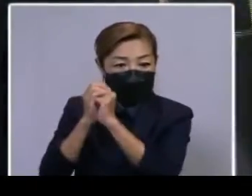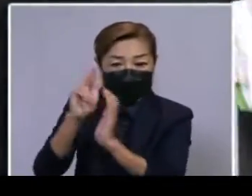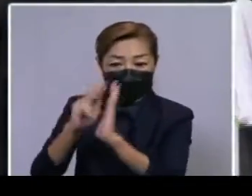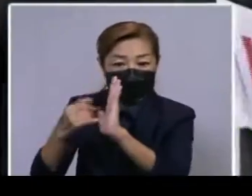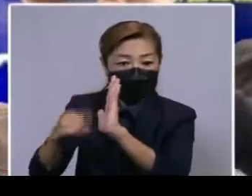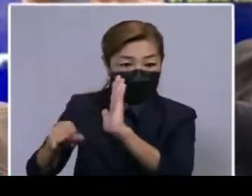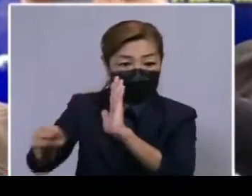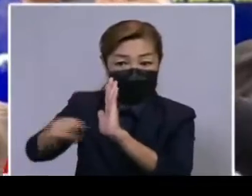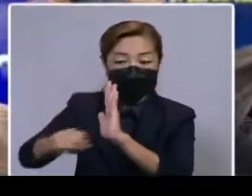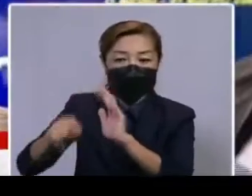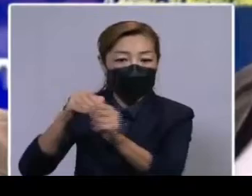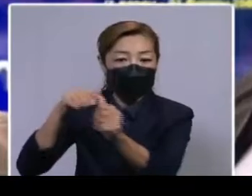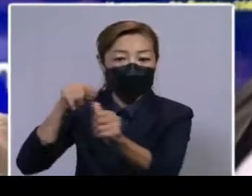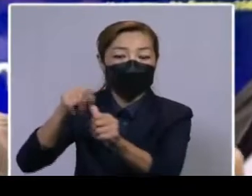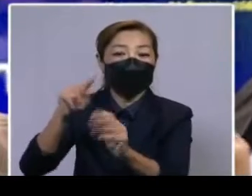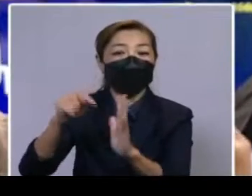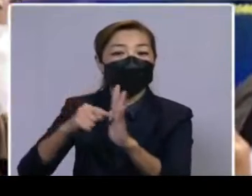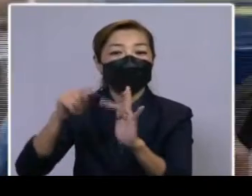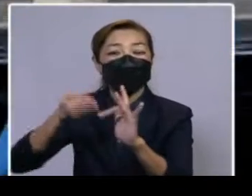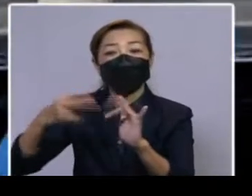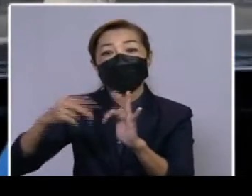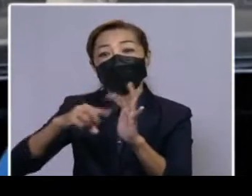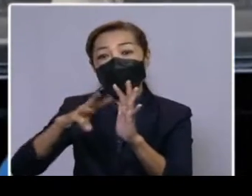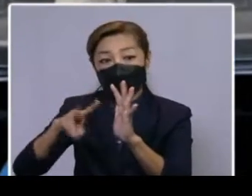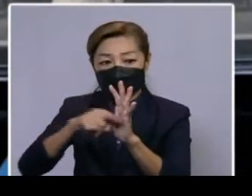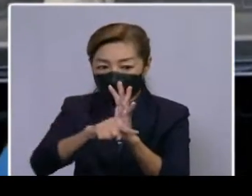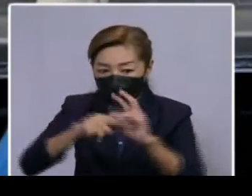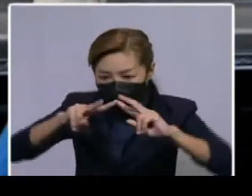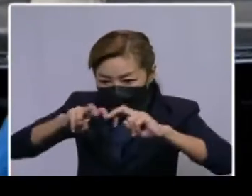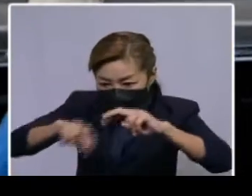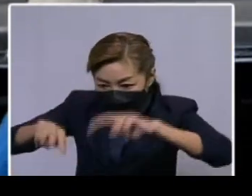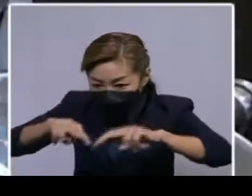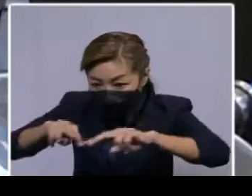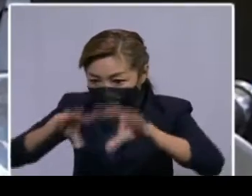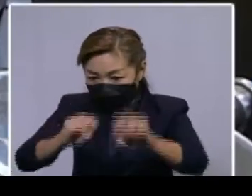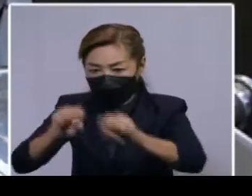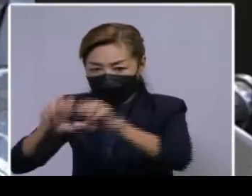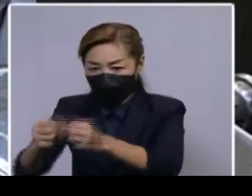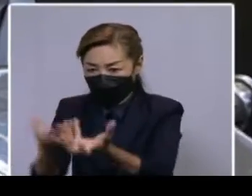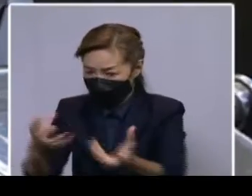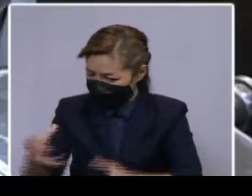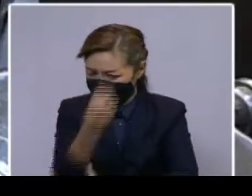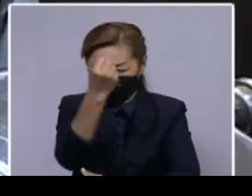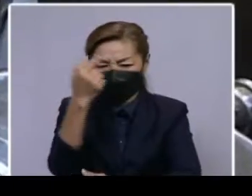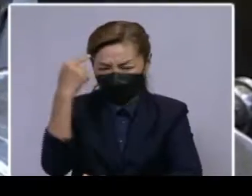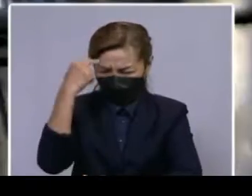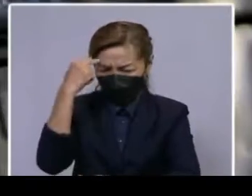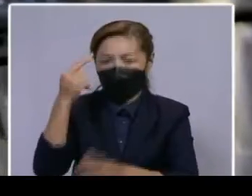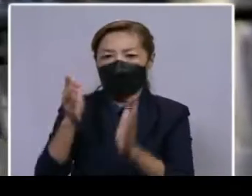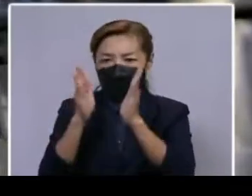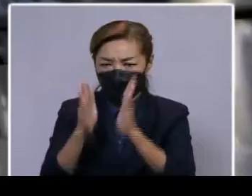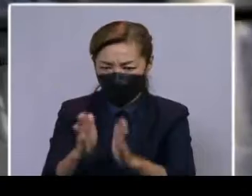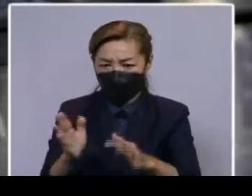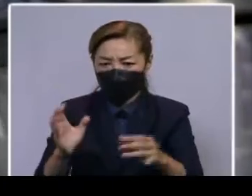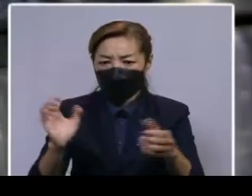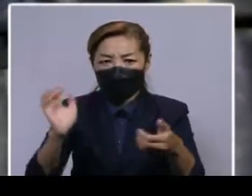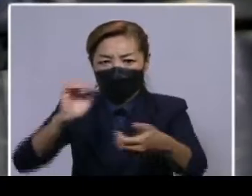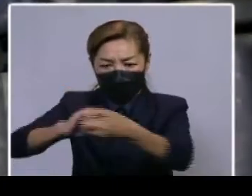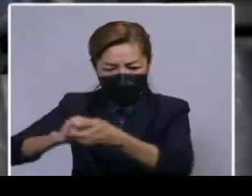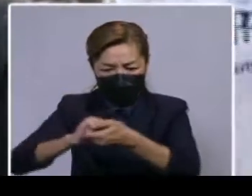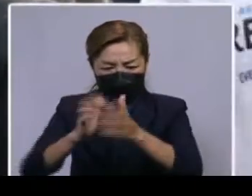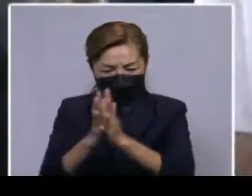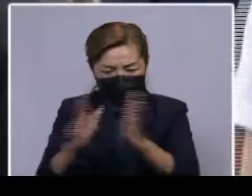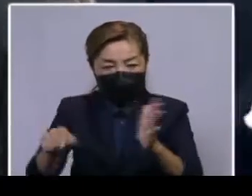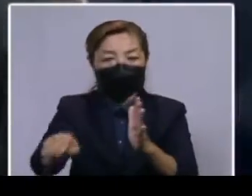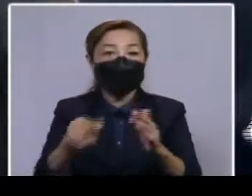เนื่องเพราะเชื่อว่ามีผู้ที่เกี่ยวข้องแล้วก็มีทรัพย์สินในเครือข่ายนี้อีกจำนวนมากขณะนี้มีการออกคำสั่งยึดอายัดทรัพย์สิน